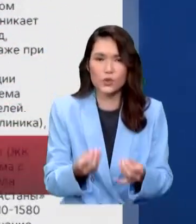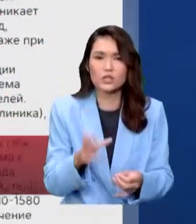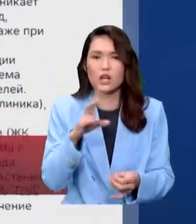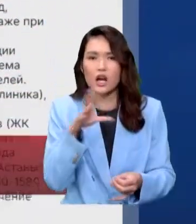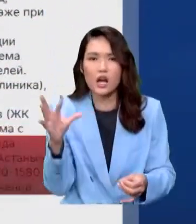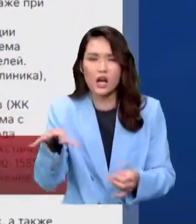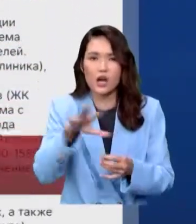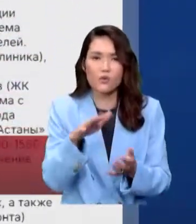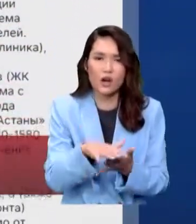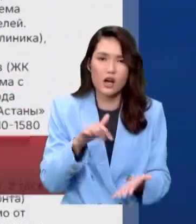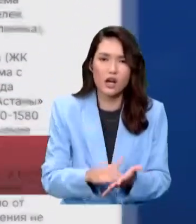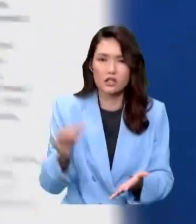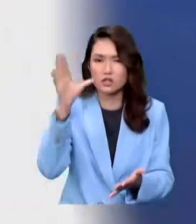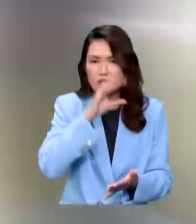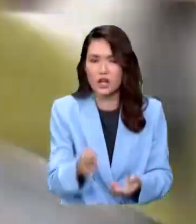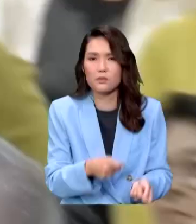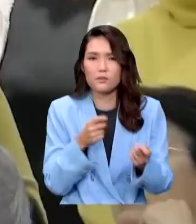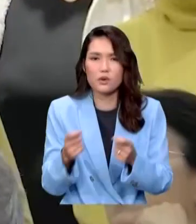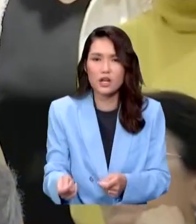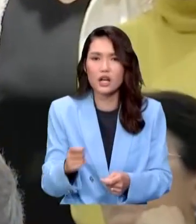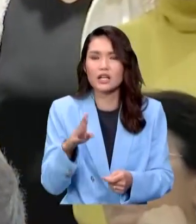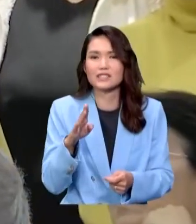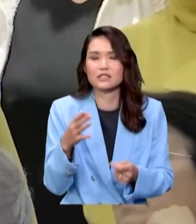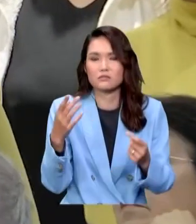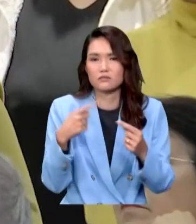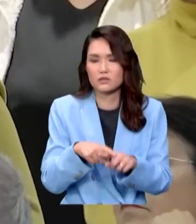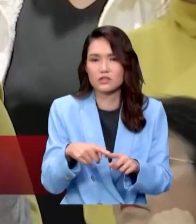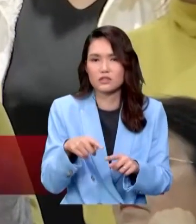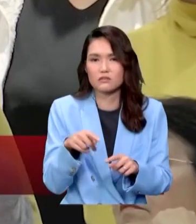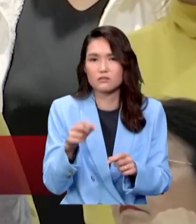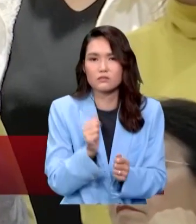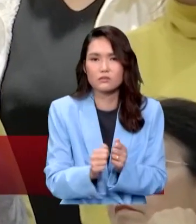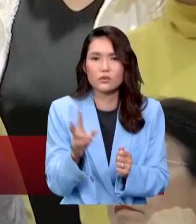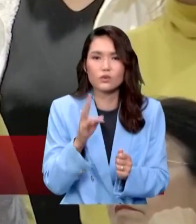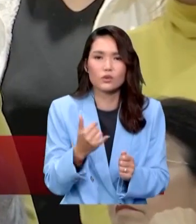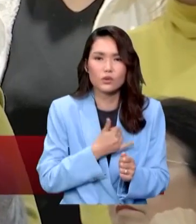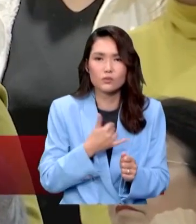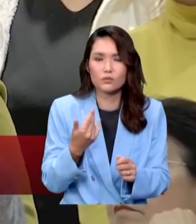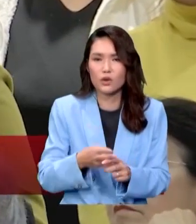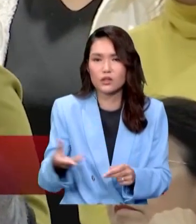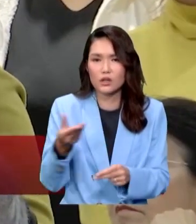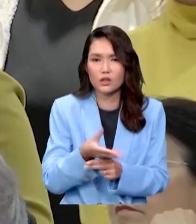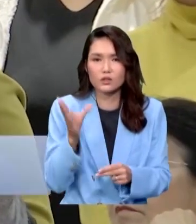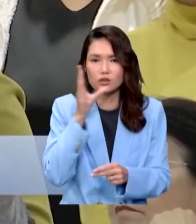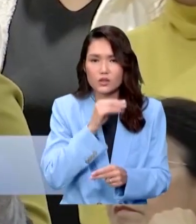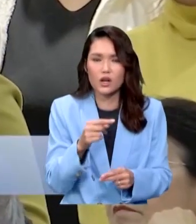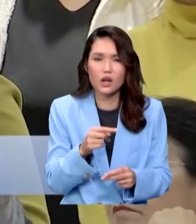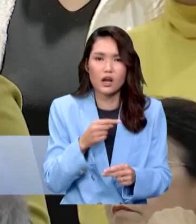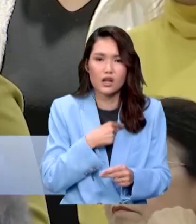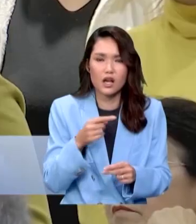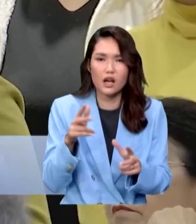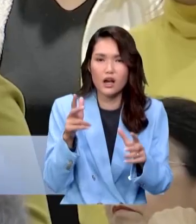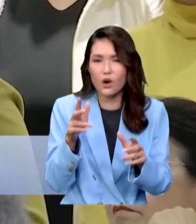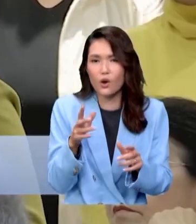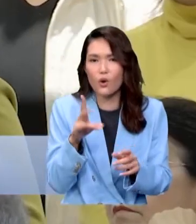экологических последствий. Теперь квартиры в этом районе теряют в цене, говорят они. Кто мне это возместит? Я кролик, что ли,